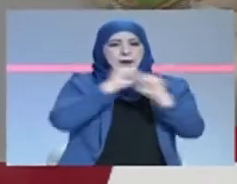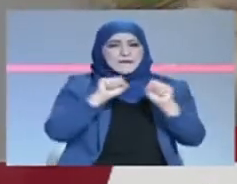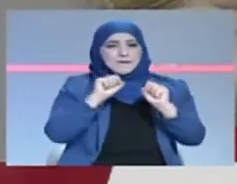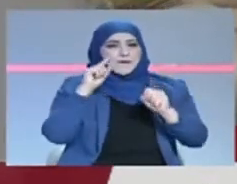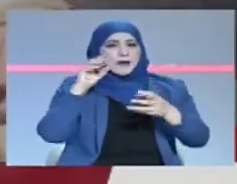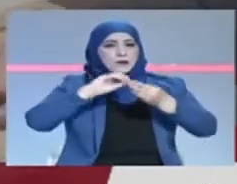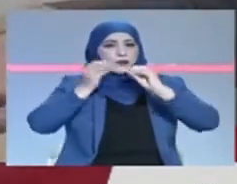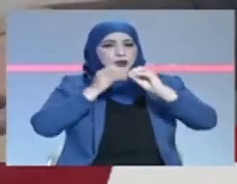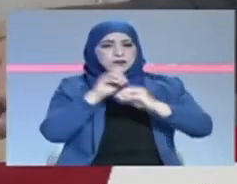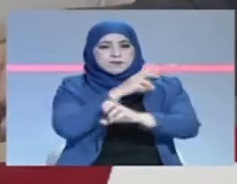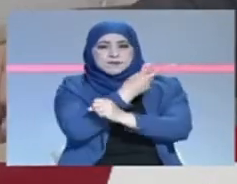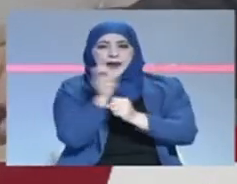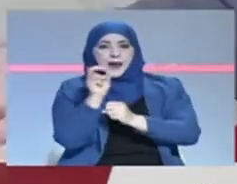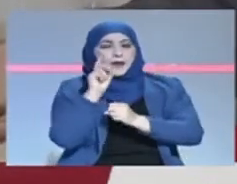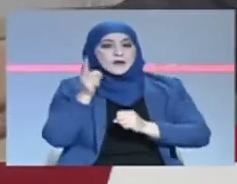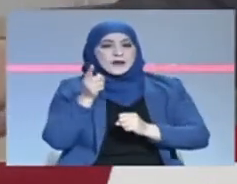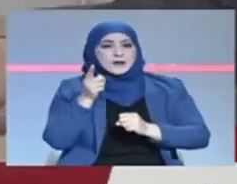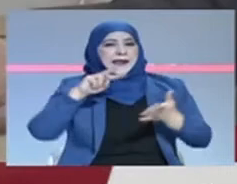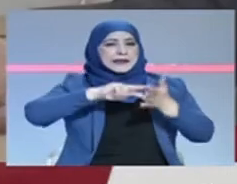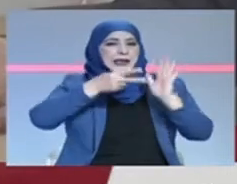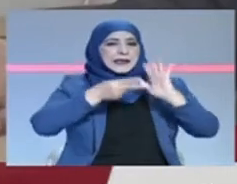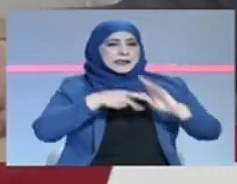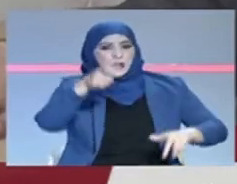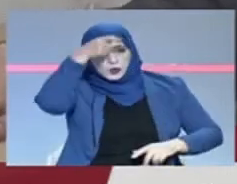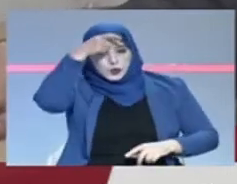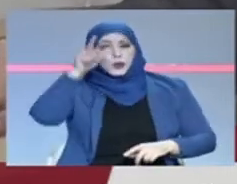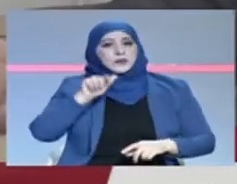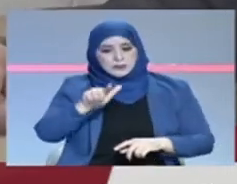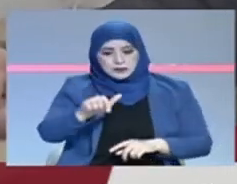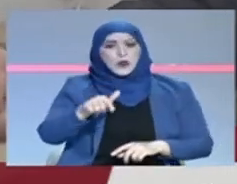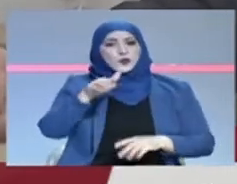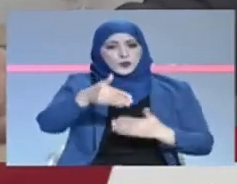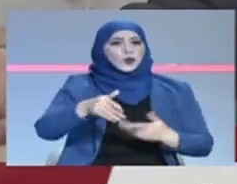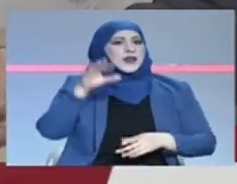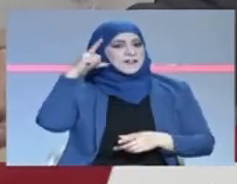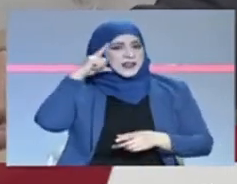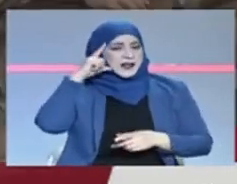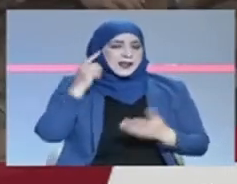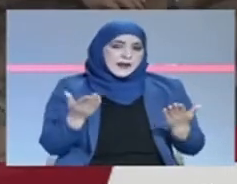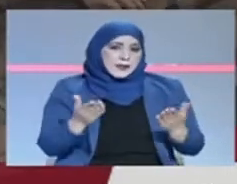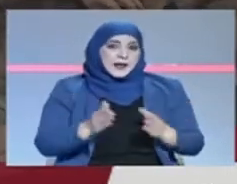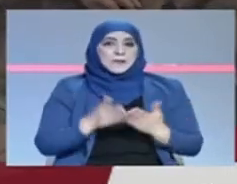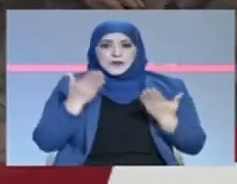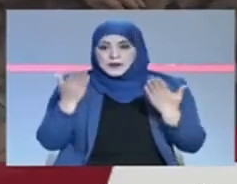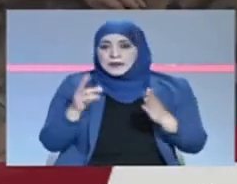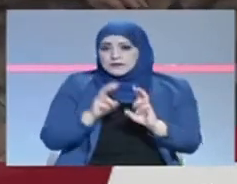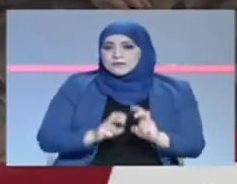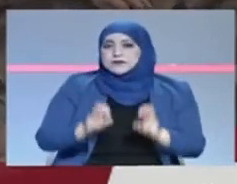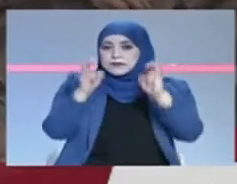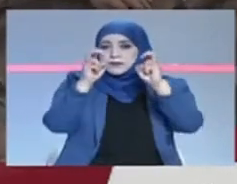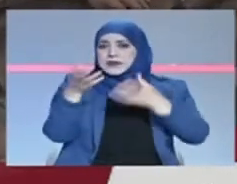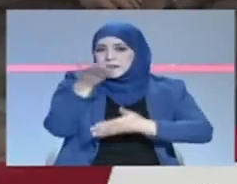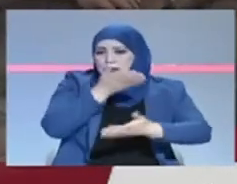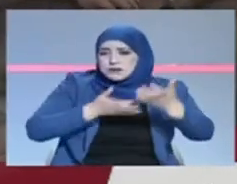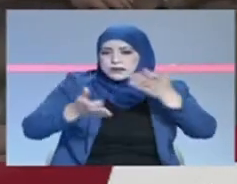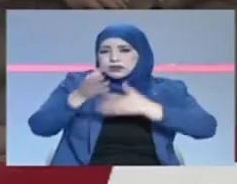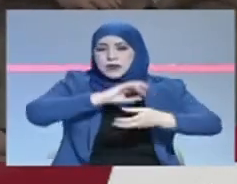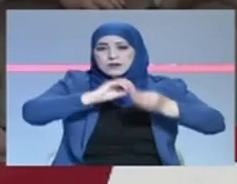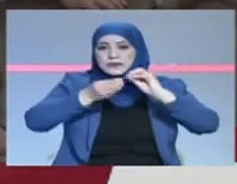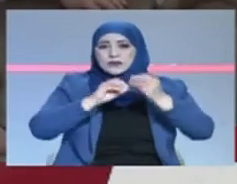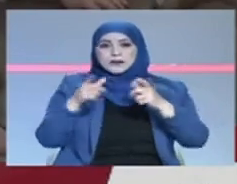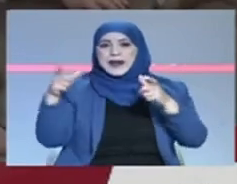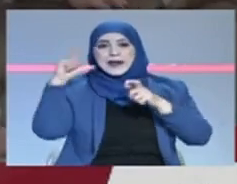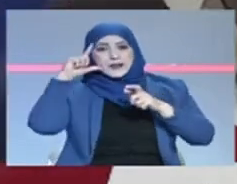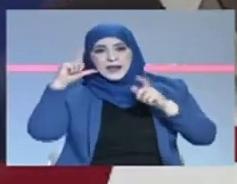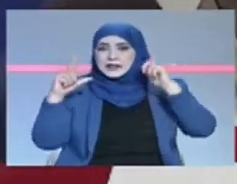ليبيا باعتبار تخطيط تركيا لتعزيز وجودها جويا في ليبيا. ومع ارتفاع وتيرة التوتر الليبي